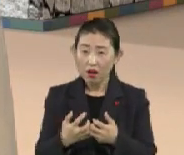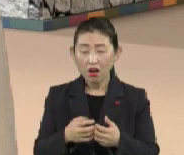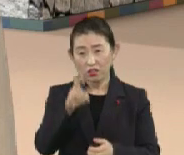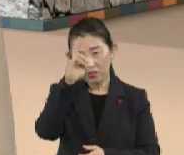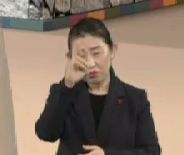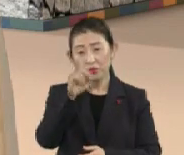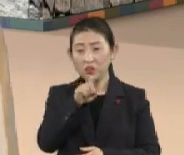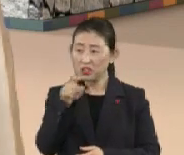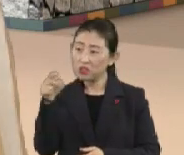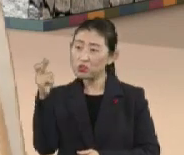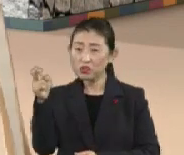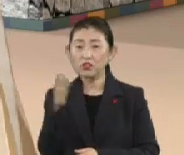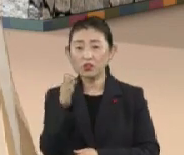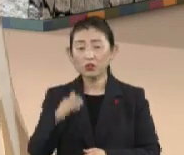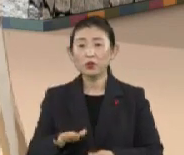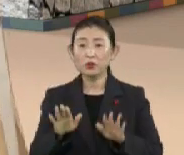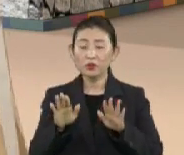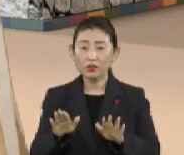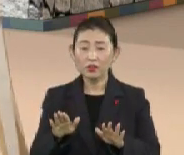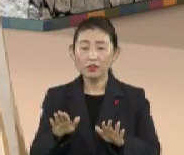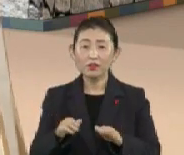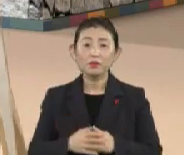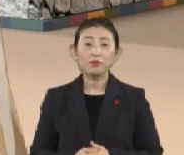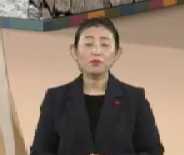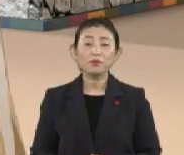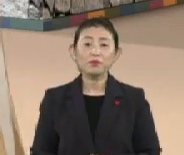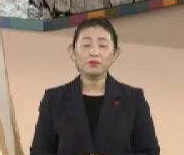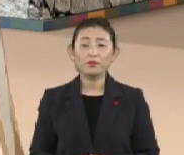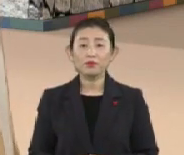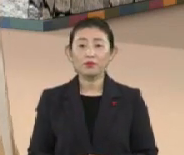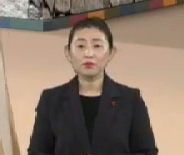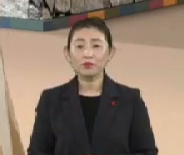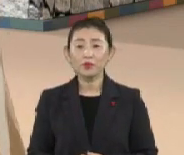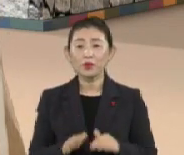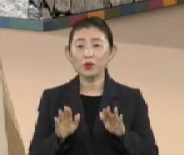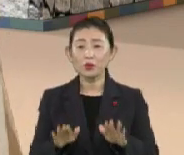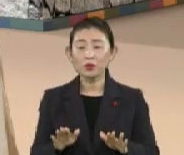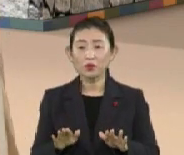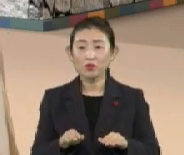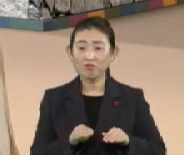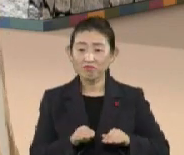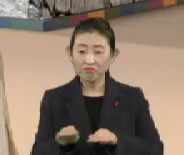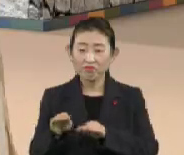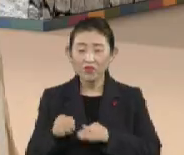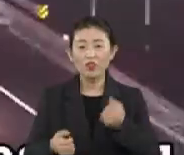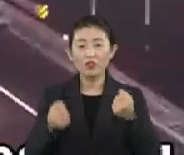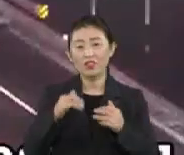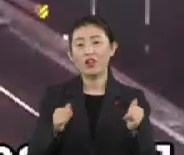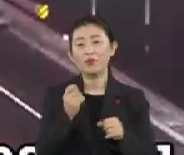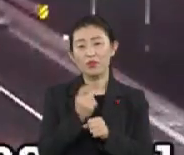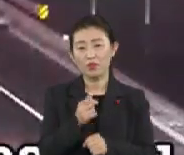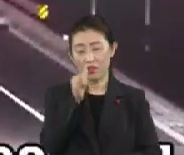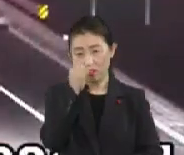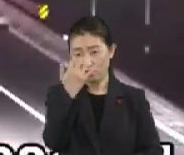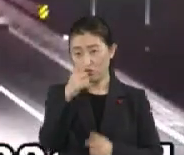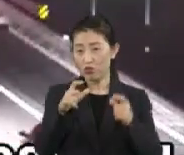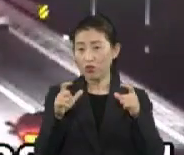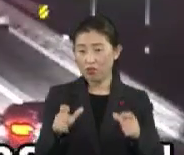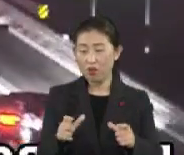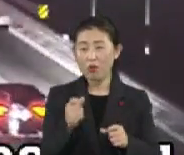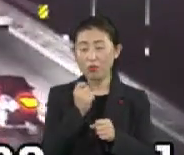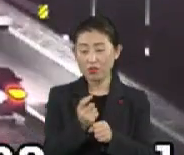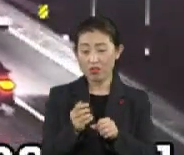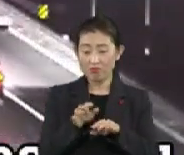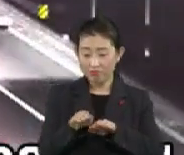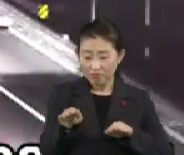정오 무렵이 되겠습니다. 이 시간대는 피해서 지나시는 게 좋겠습니다. 네, 오늘 이동하는 분들도 많았습니다. 충청권에 앞서 정체가